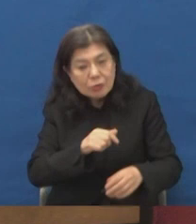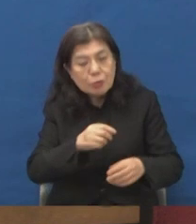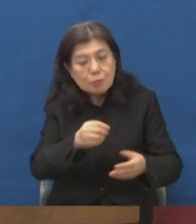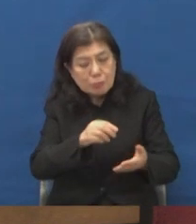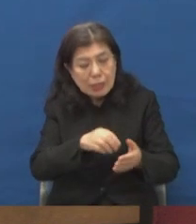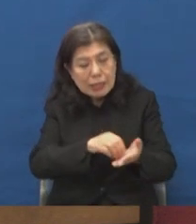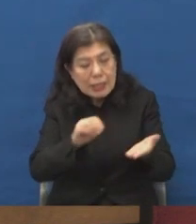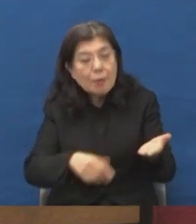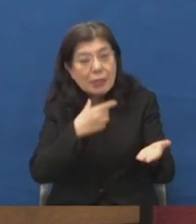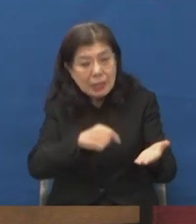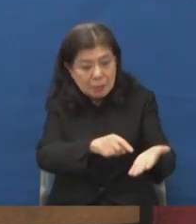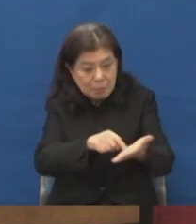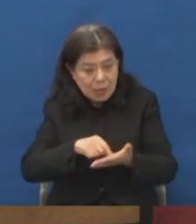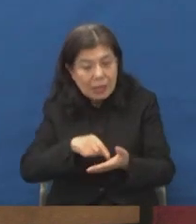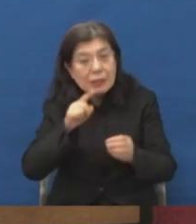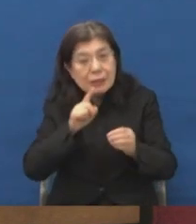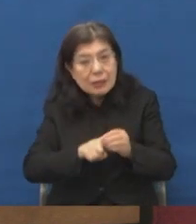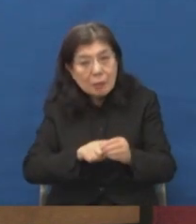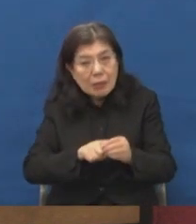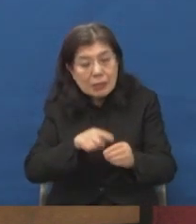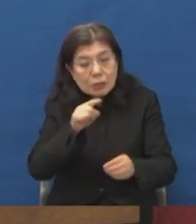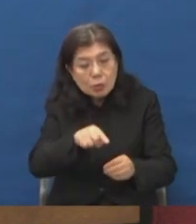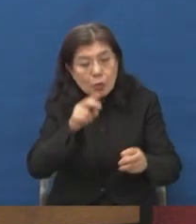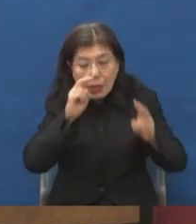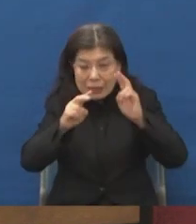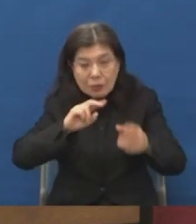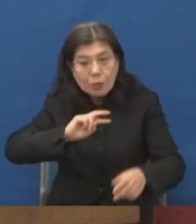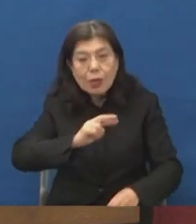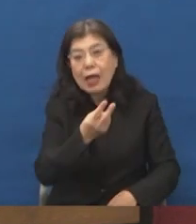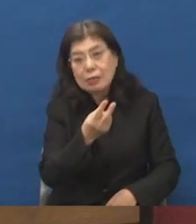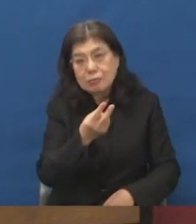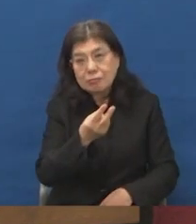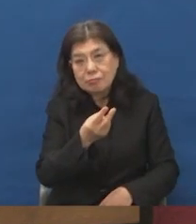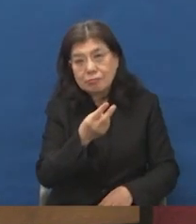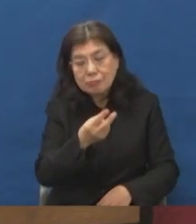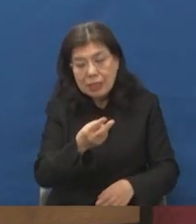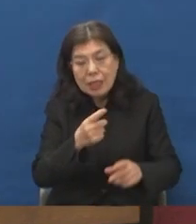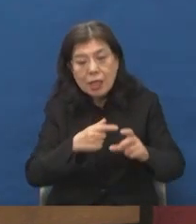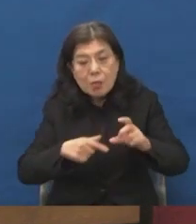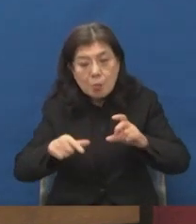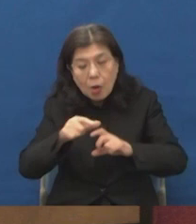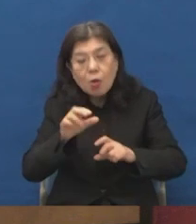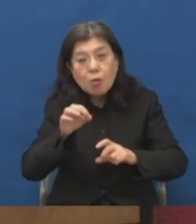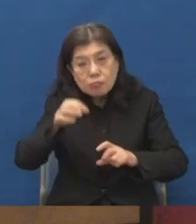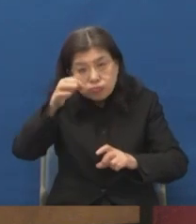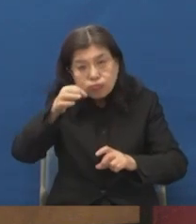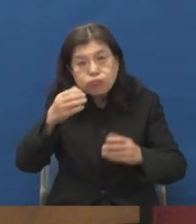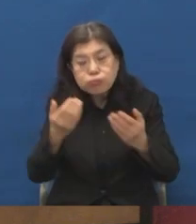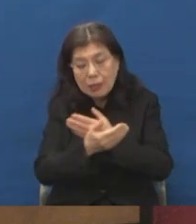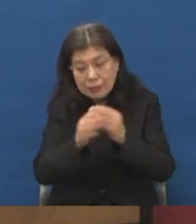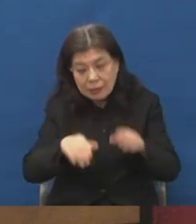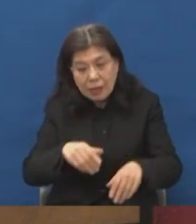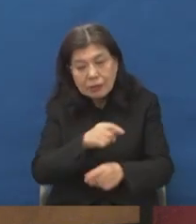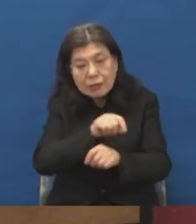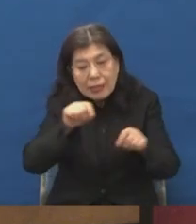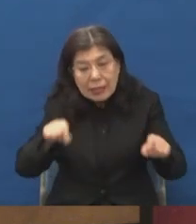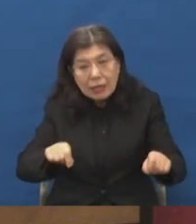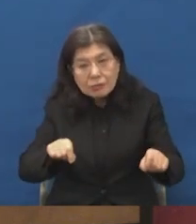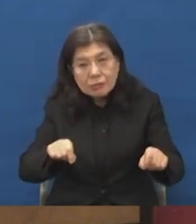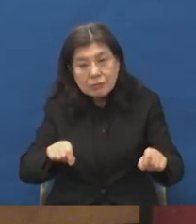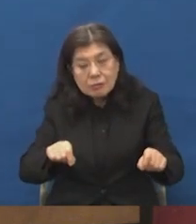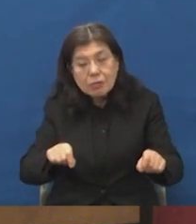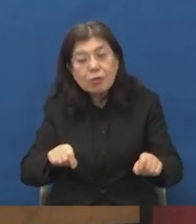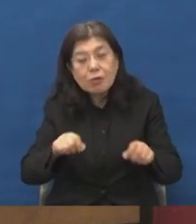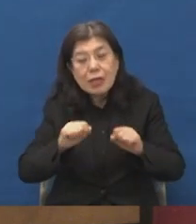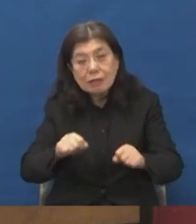から、処分事業者を変更することとなり、処分費用を増額する必要が生じたことから、それぞれ請負契約の変更契約を締結しようと